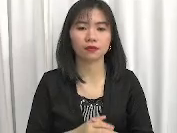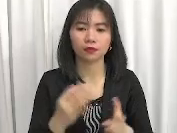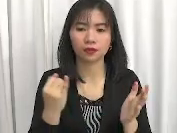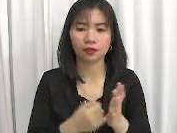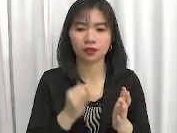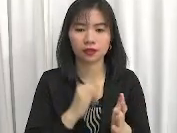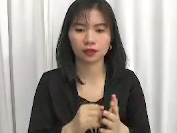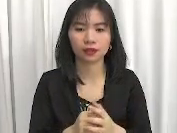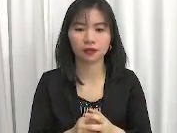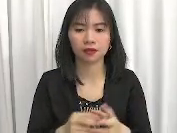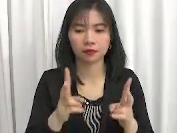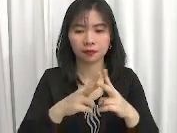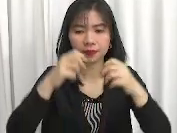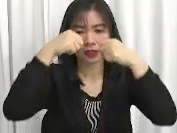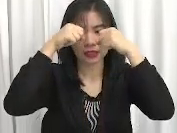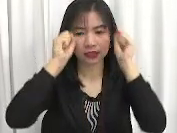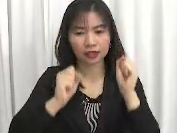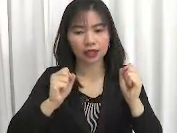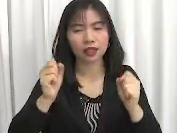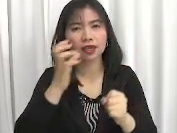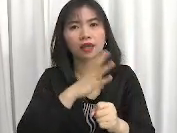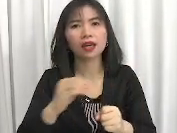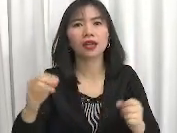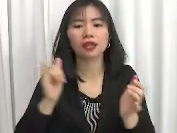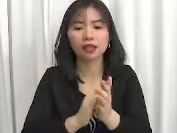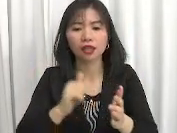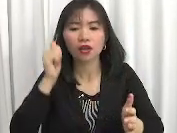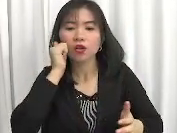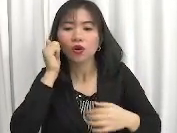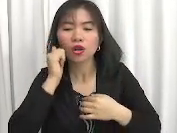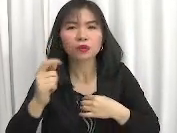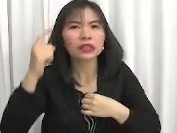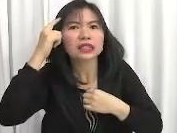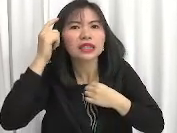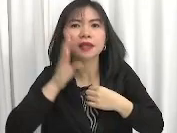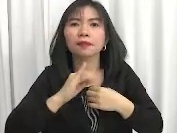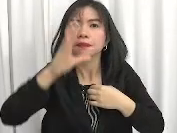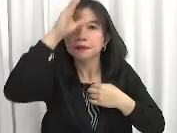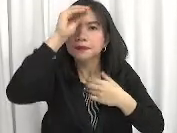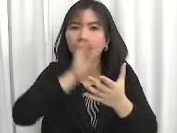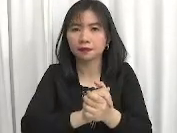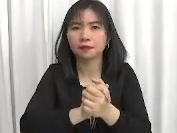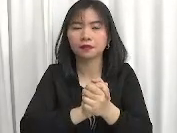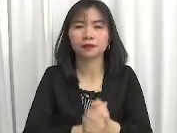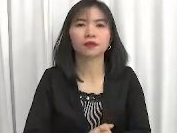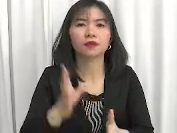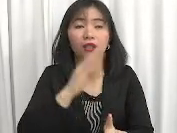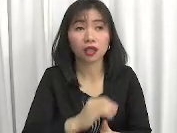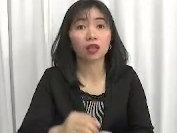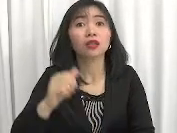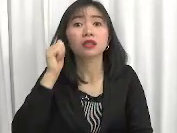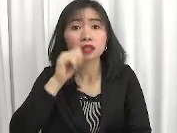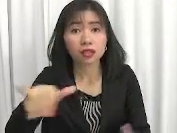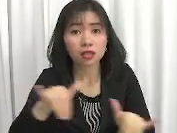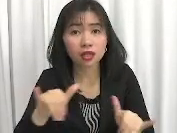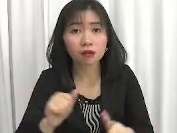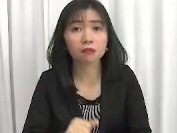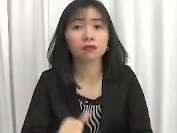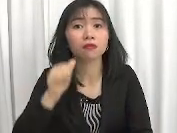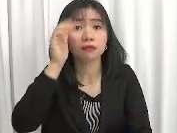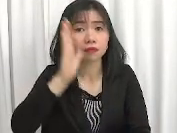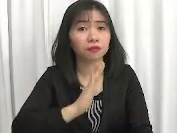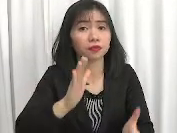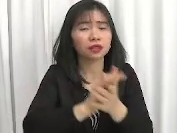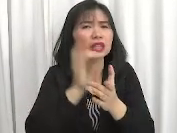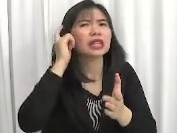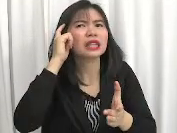talagang kalungkutan at alalahanin niya ng isang lalaki. Mm. Katunayan, hindi lang lalaki ang nag-aalala, pati din yung asawang babae. Of